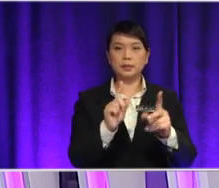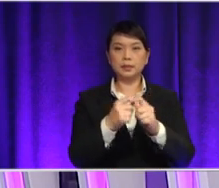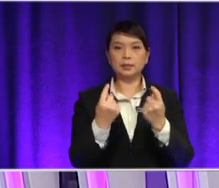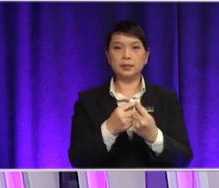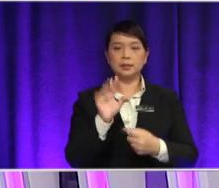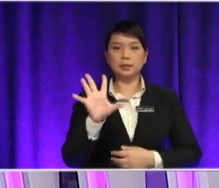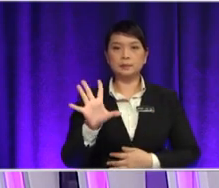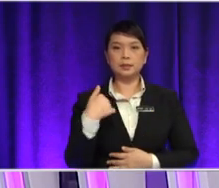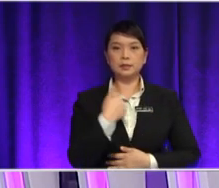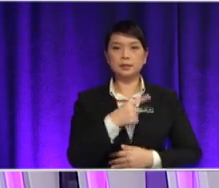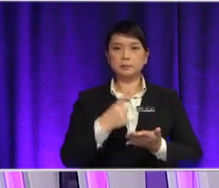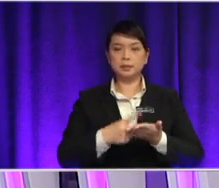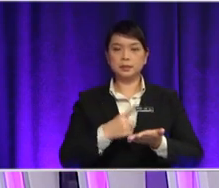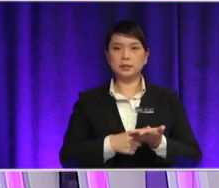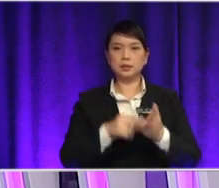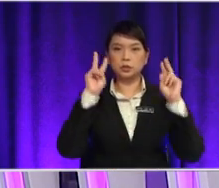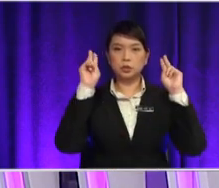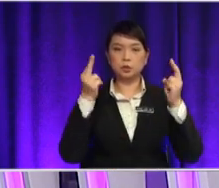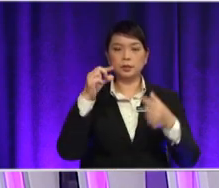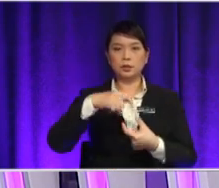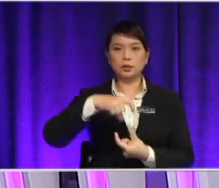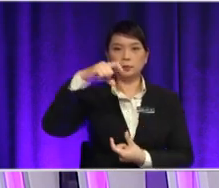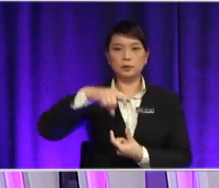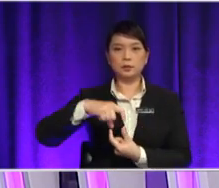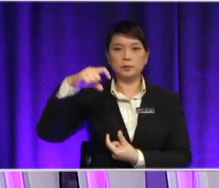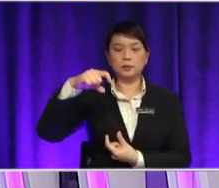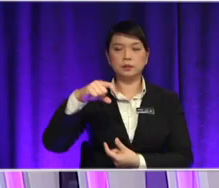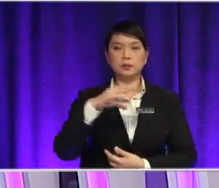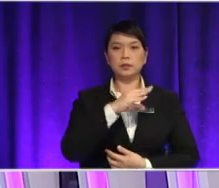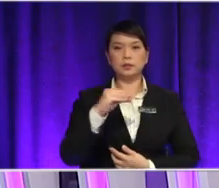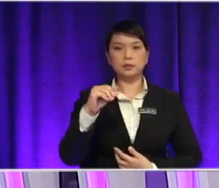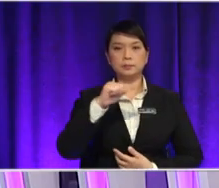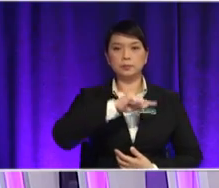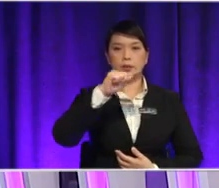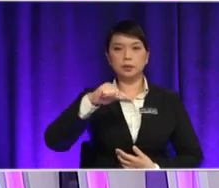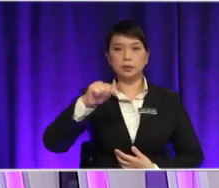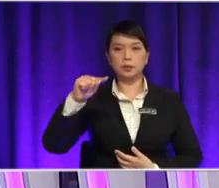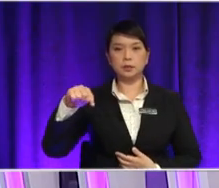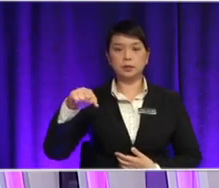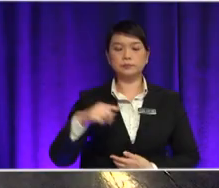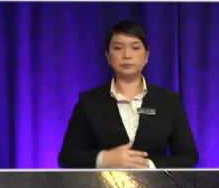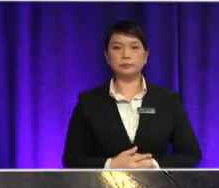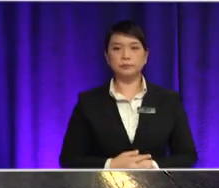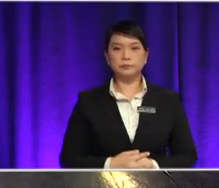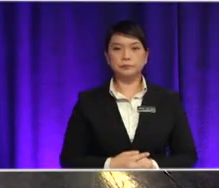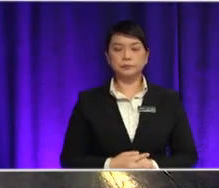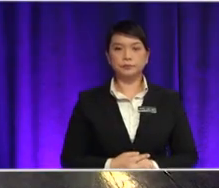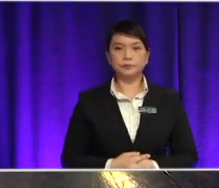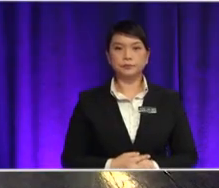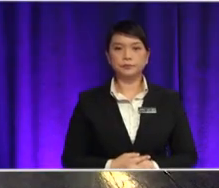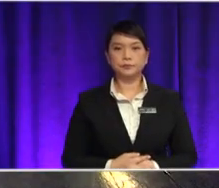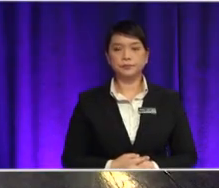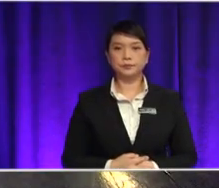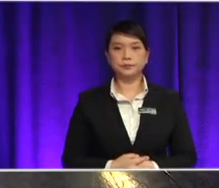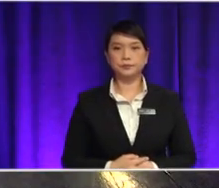ini membincangkan topik histogram dan poligon kekerapan. Jadi jom kita pun tak nak buang masa, kita teruskan dengan Cikgu Nur Faiza. Silakan cikgu. Terima kasih